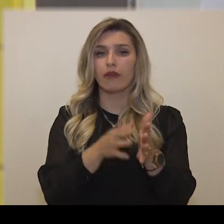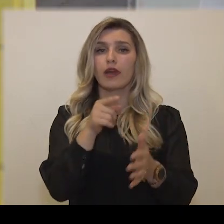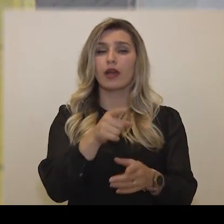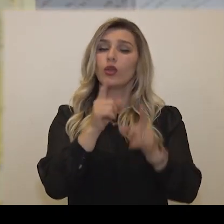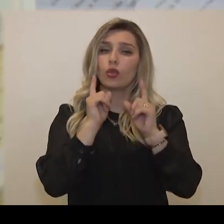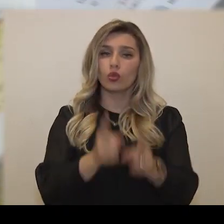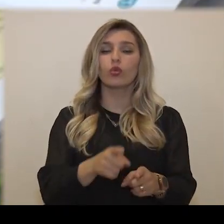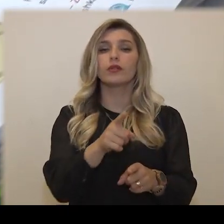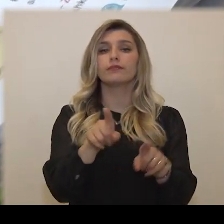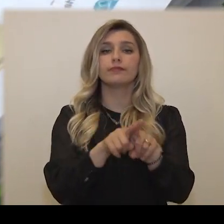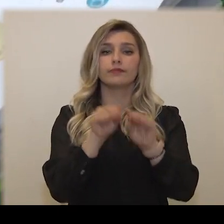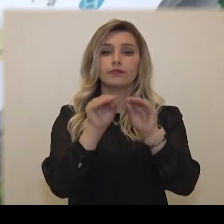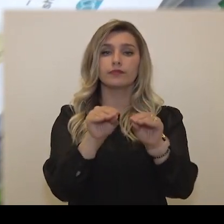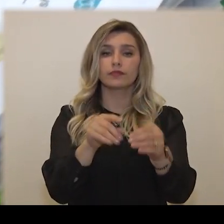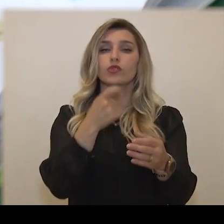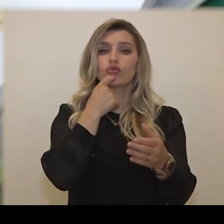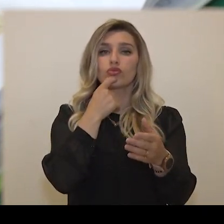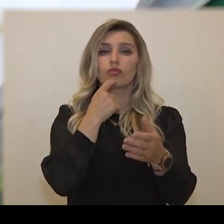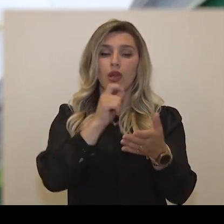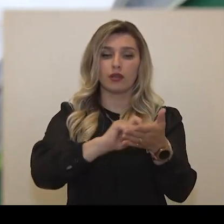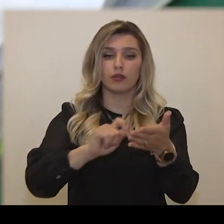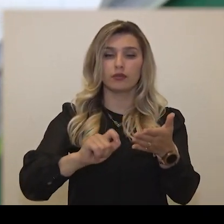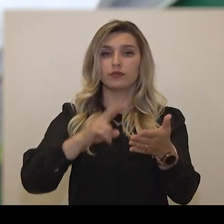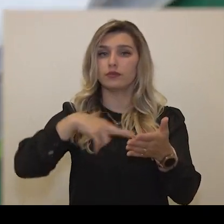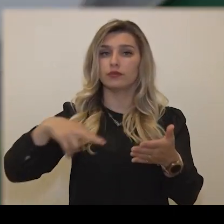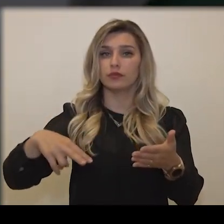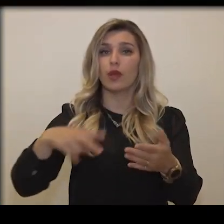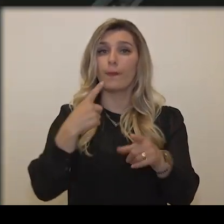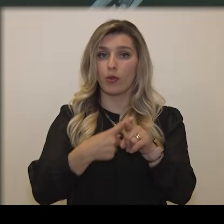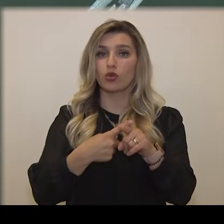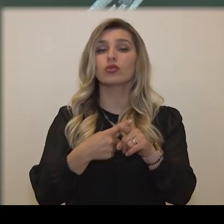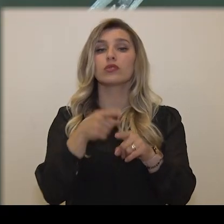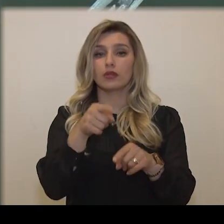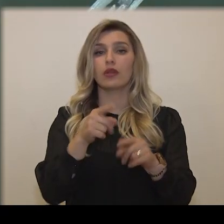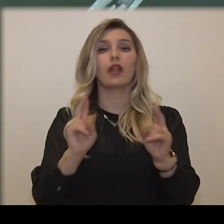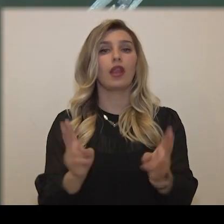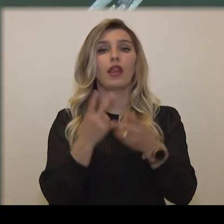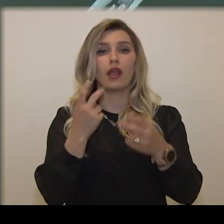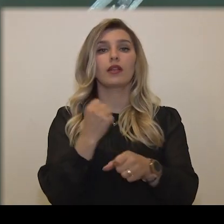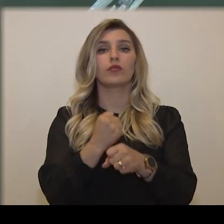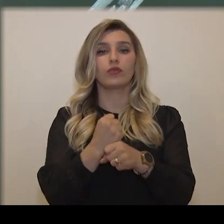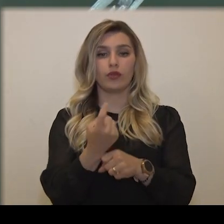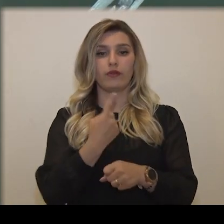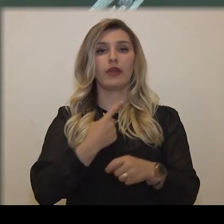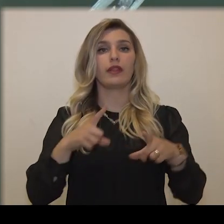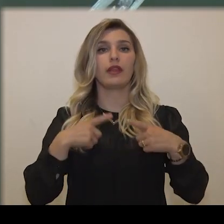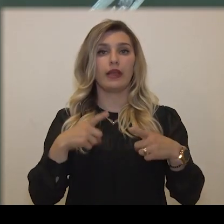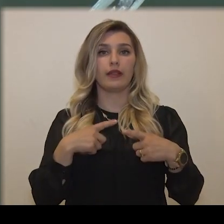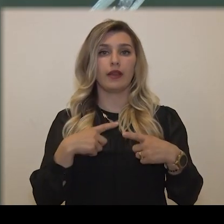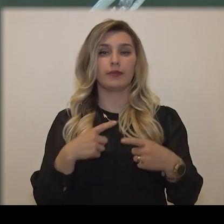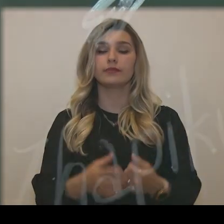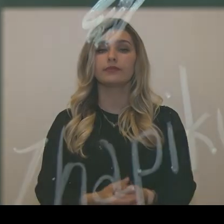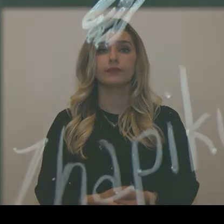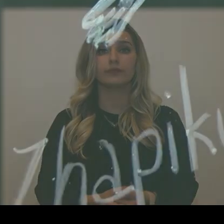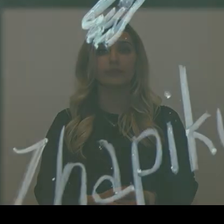duhet domosdoshmë të mësohet shkrim leximi. Vetëm kështu do të aftësohen për të qenë të pavarur në